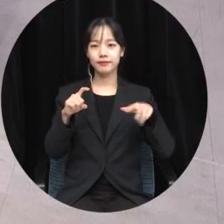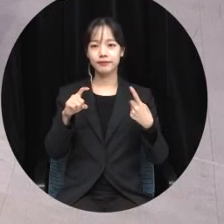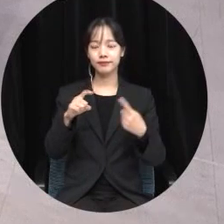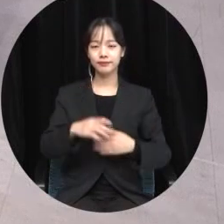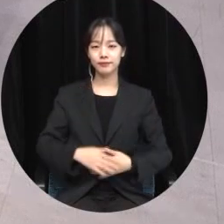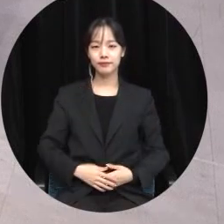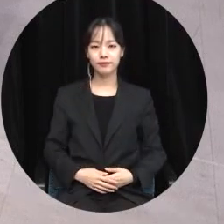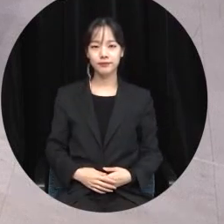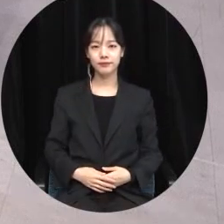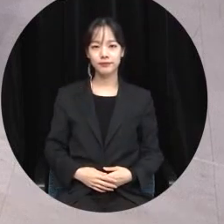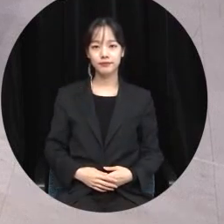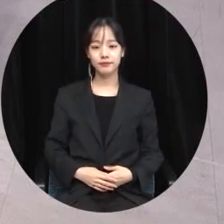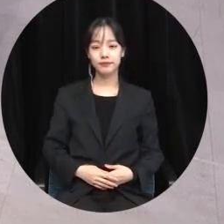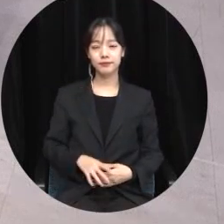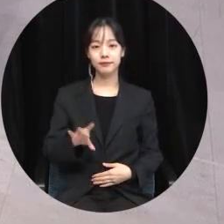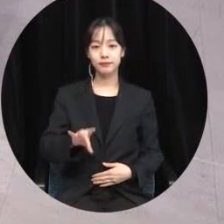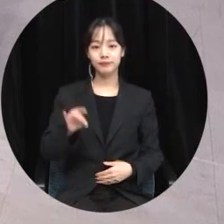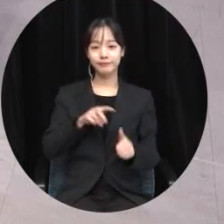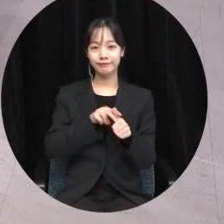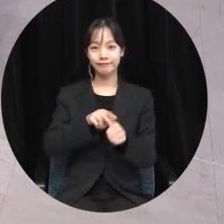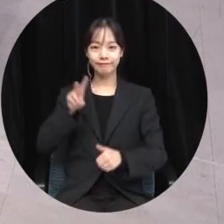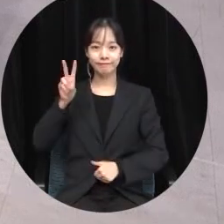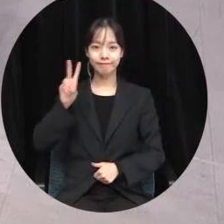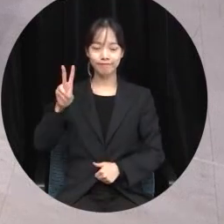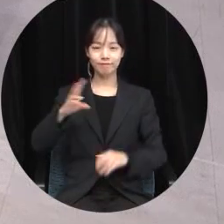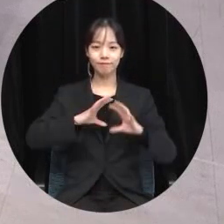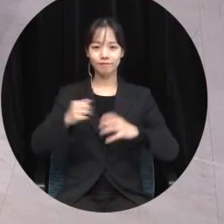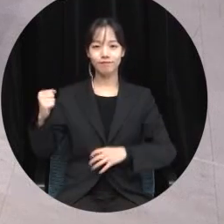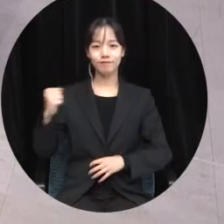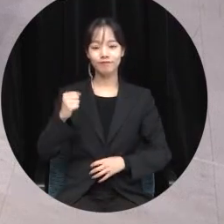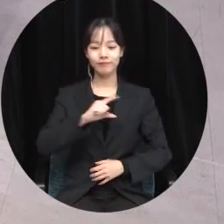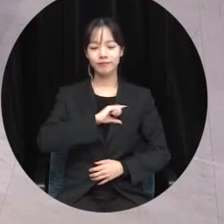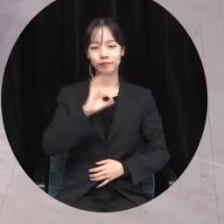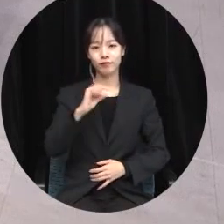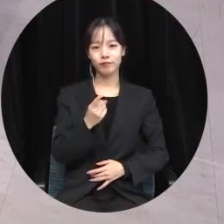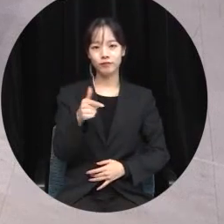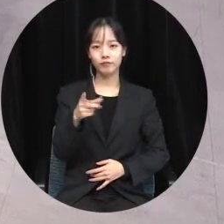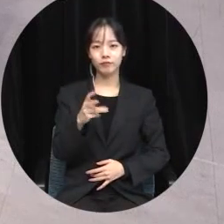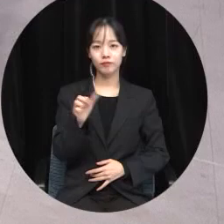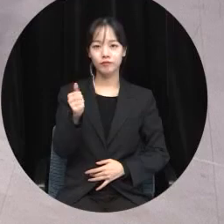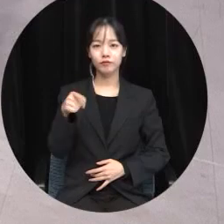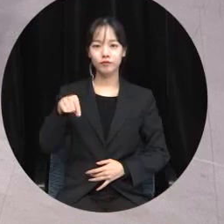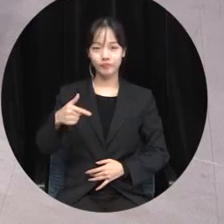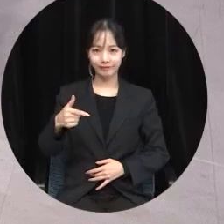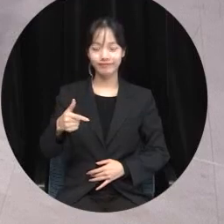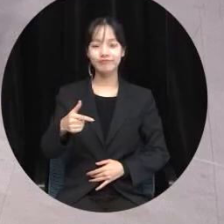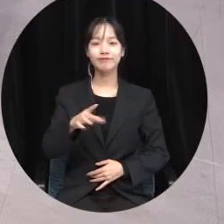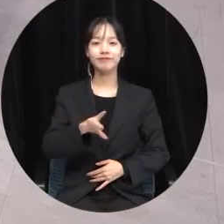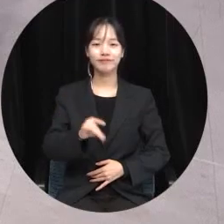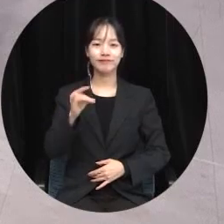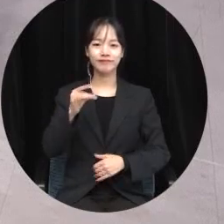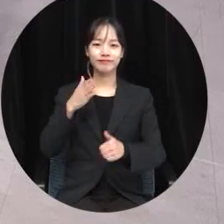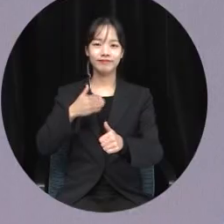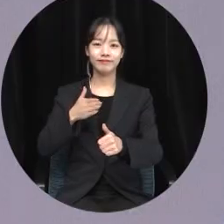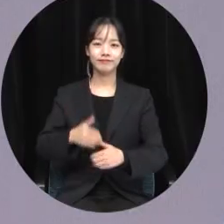30초입니다. 먼저 기호 2번 국민의힘 오경훈 후보부터 시작 발언 해주시기 바랍니다.